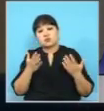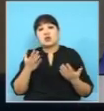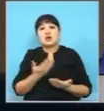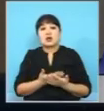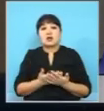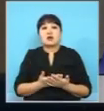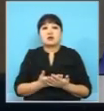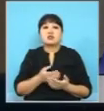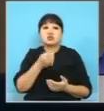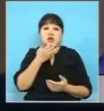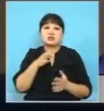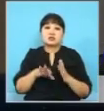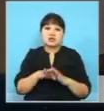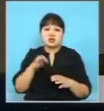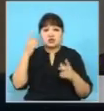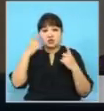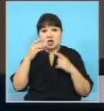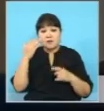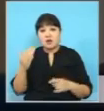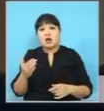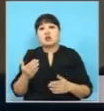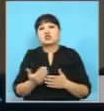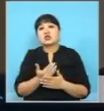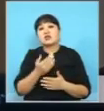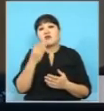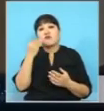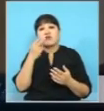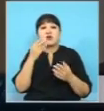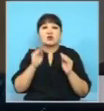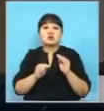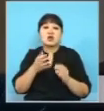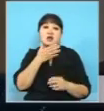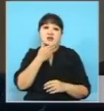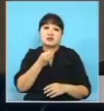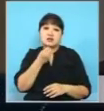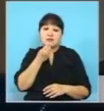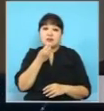өте жақсы таңдалған шығарма, жаңа эффектілермен әдемілеп